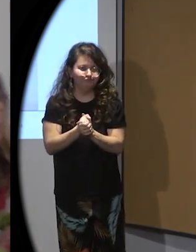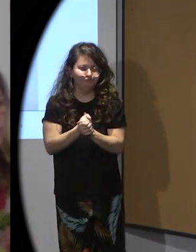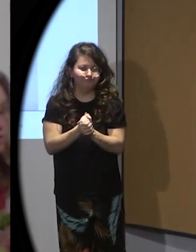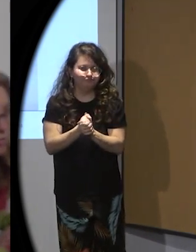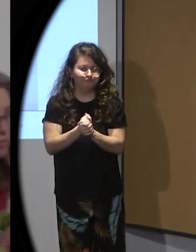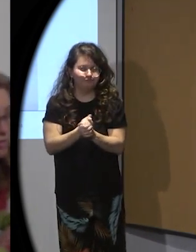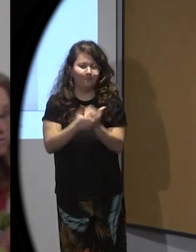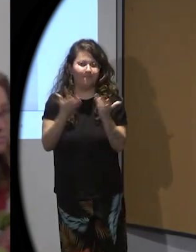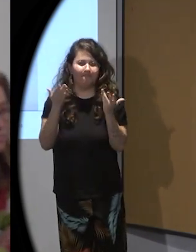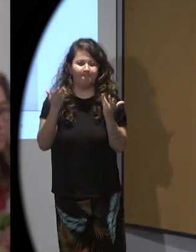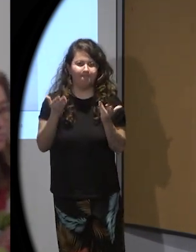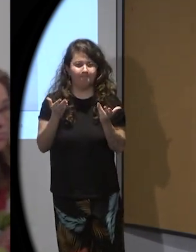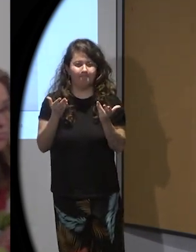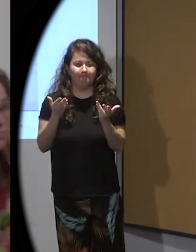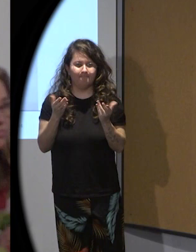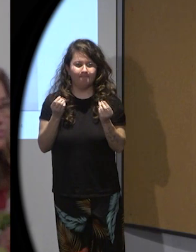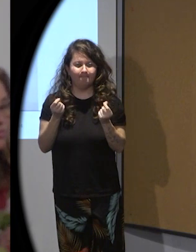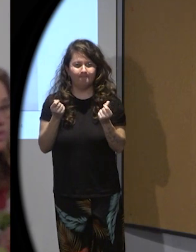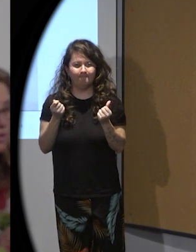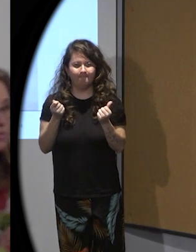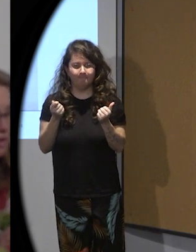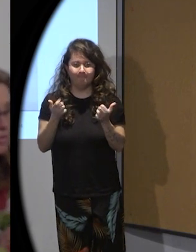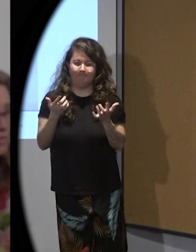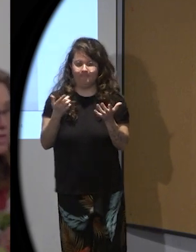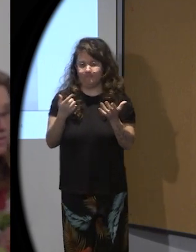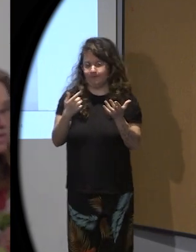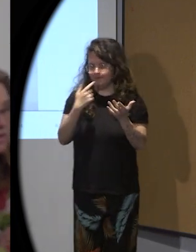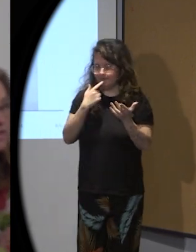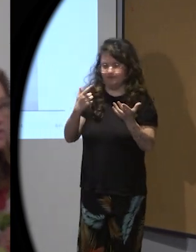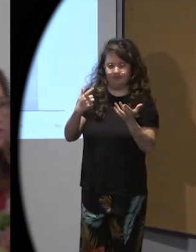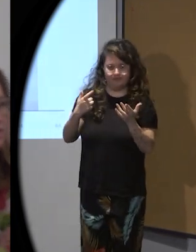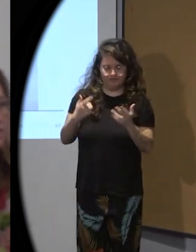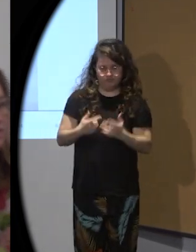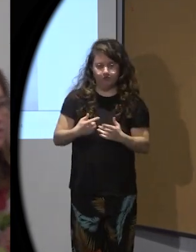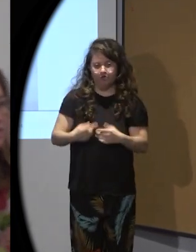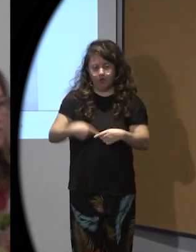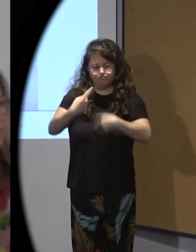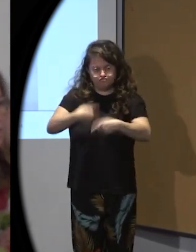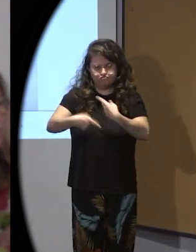le fonctionnement du cycle de Krebs de la centrale énergétique.